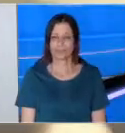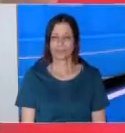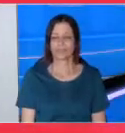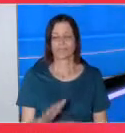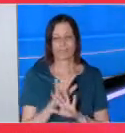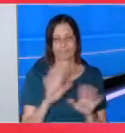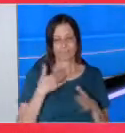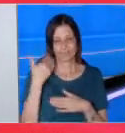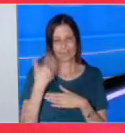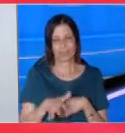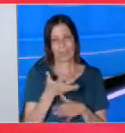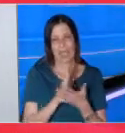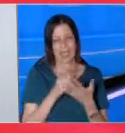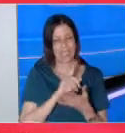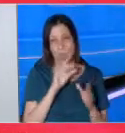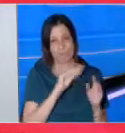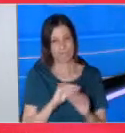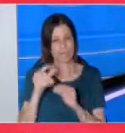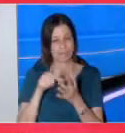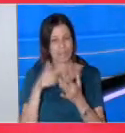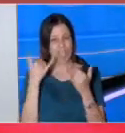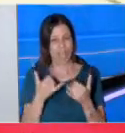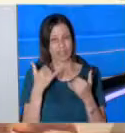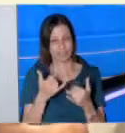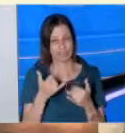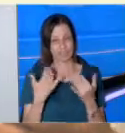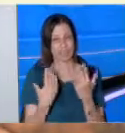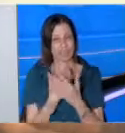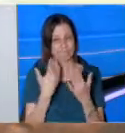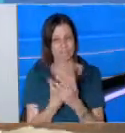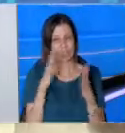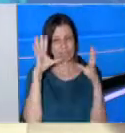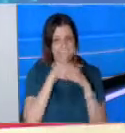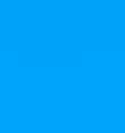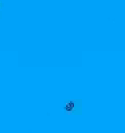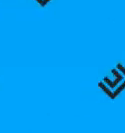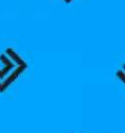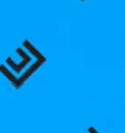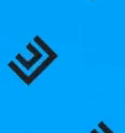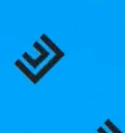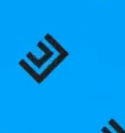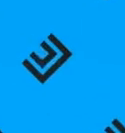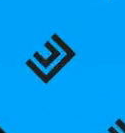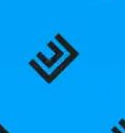זהו, אנחנו מסיים את החלק הזה, לא הולכים לשום מקום, כי עכשיו כותרות מהדורת הערב שלנו, הנה.